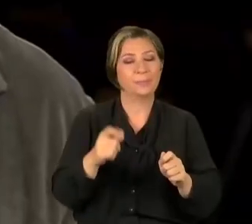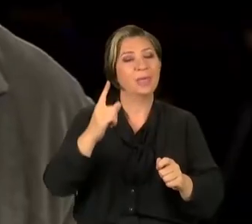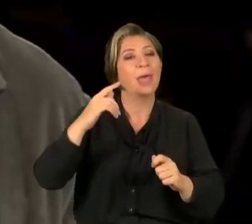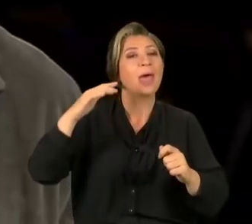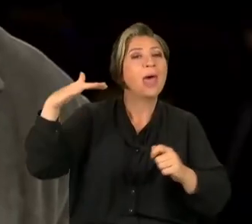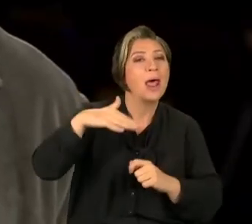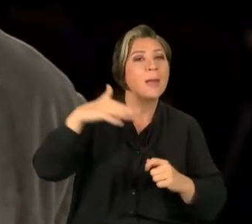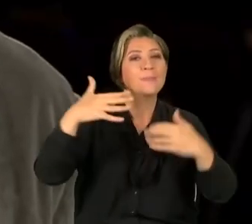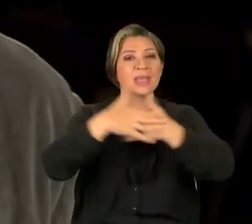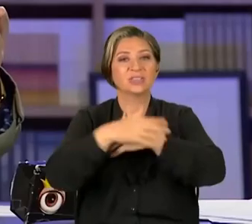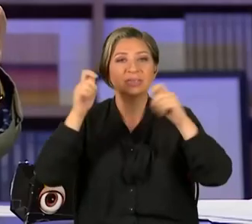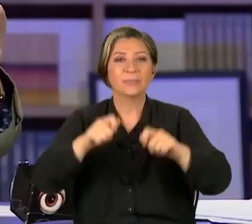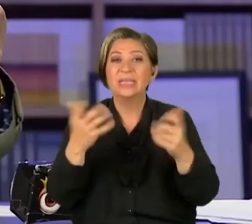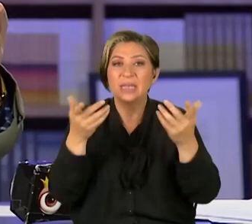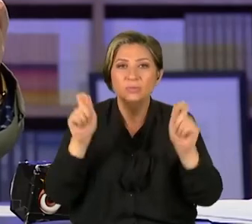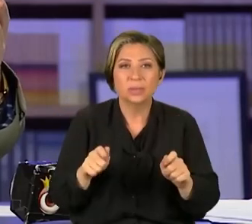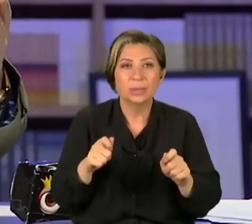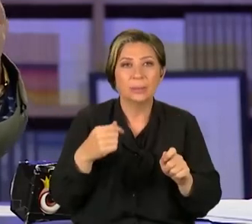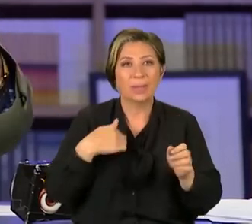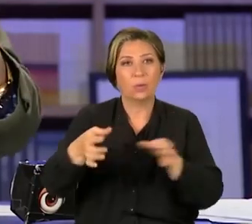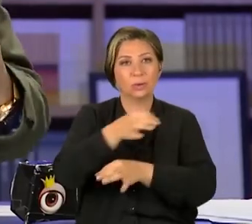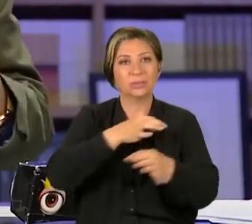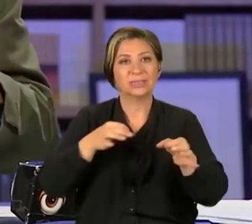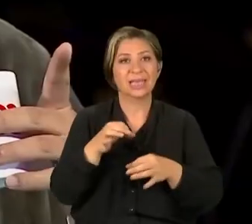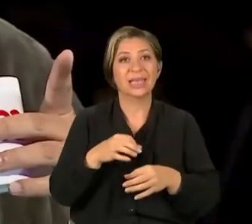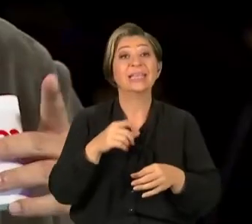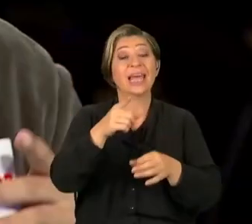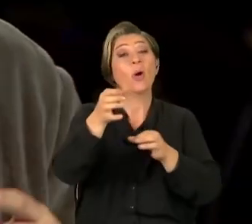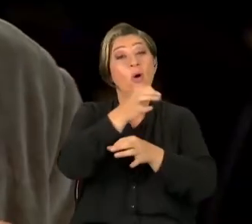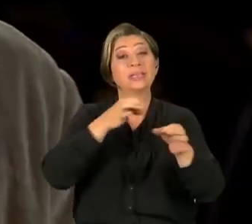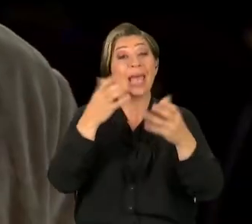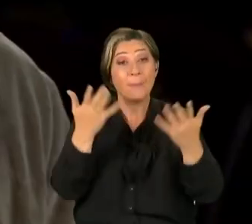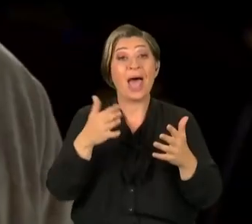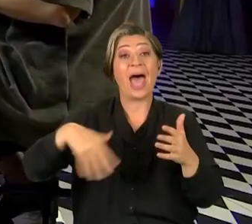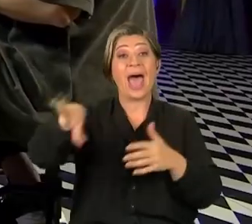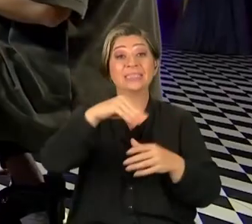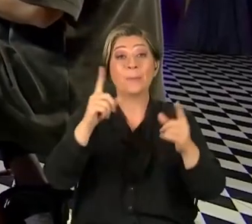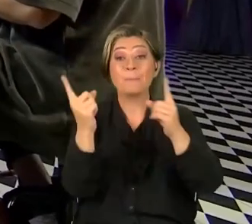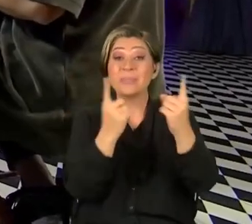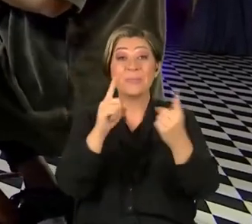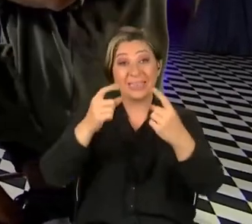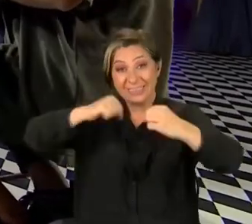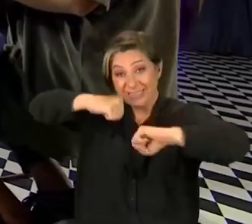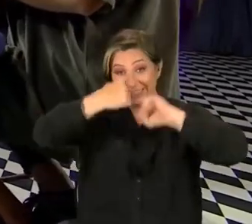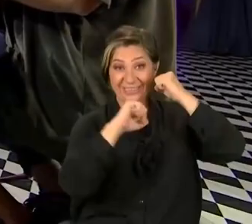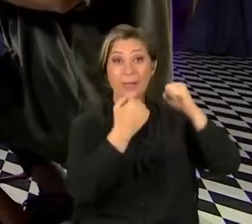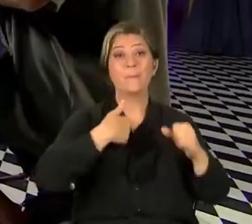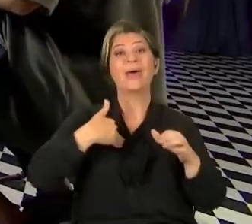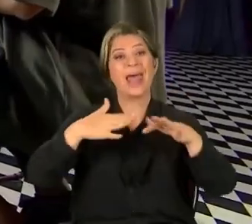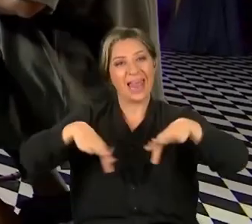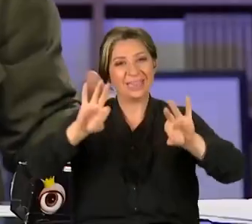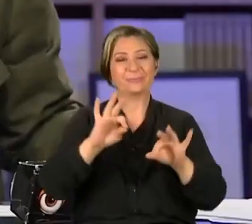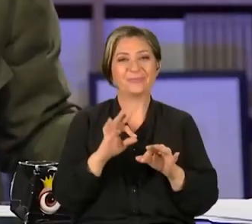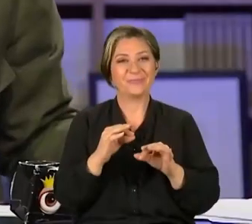rap gecesi yapalım rap gecesini Nasıl yapacağız Sen organize edeceksin ama herkes birbiriyle bir şey değil ya onu ben